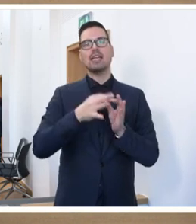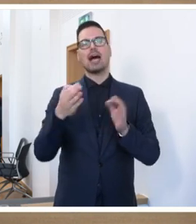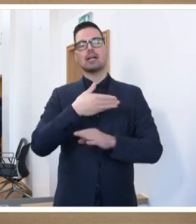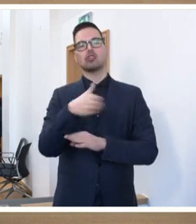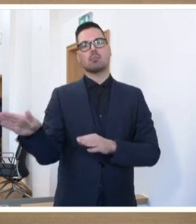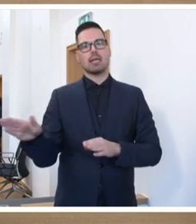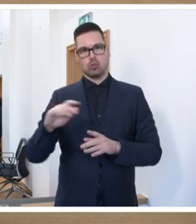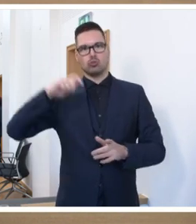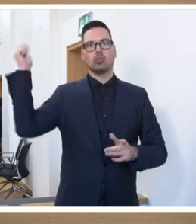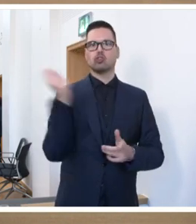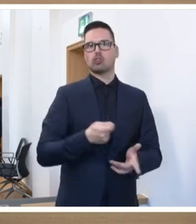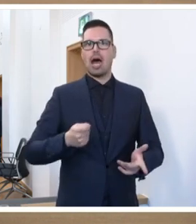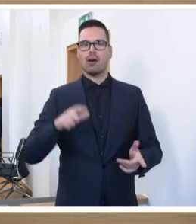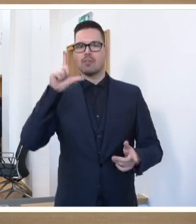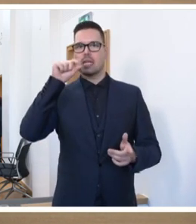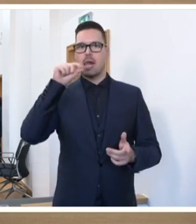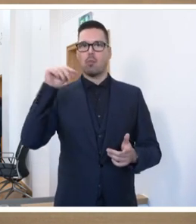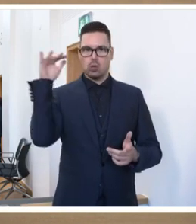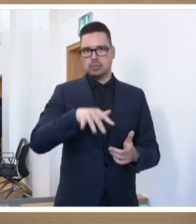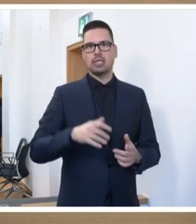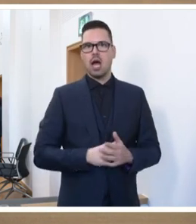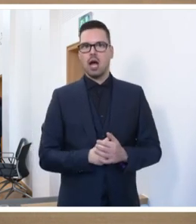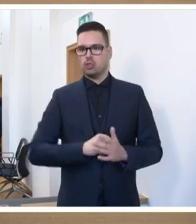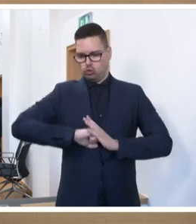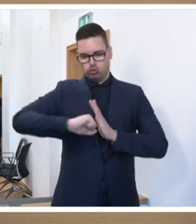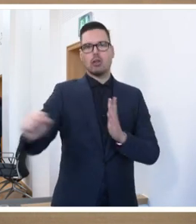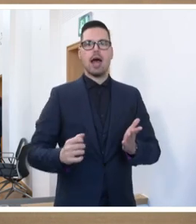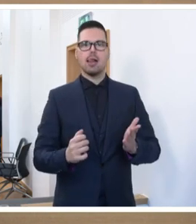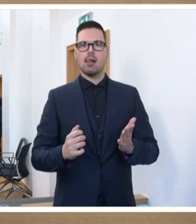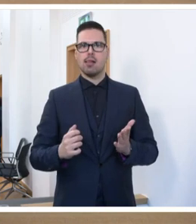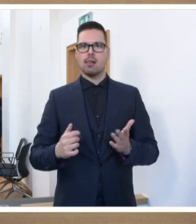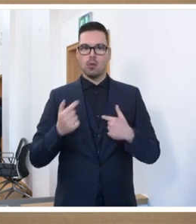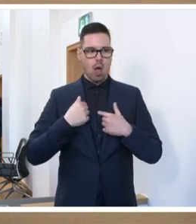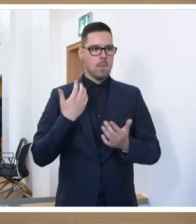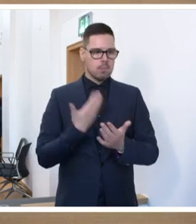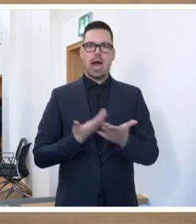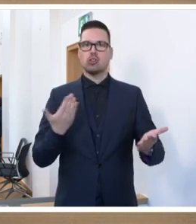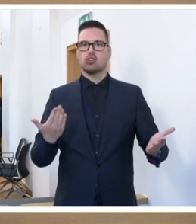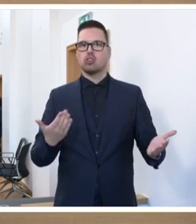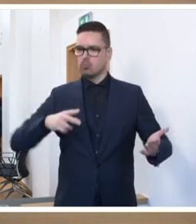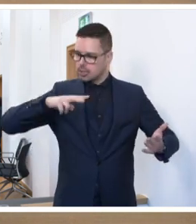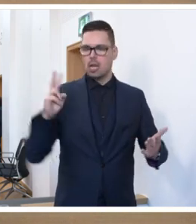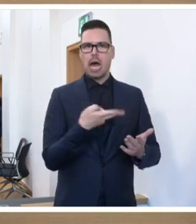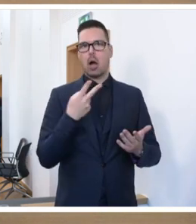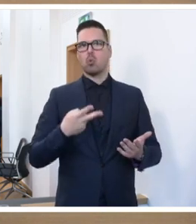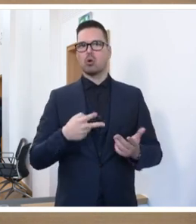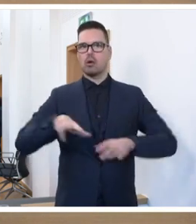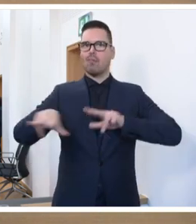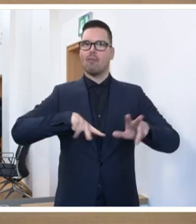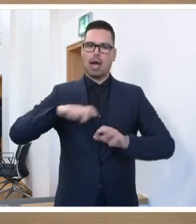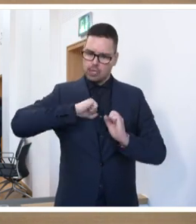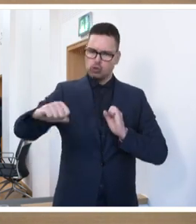den ersten Gewalttäter auch verurteilt haben. Ich glaube, daran sollten wir uns ein Beispiel nehmen und sollten an der Stelle dieses Verfahren